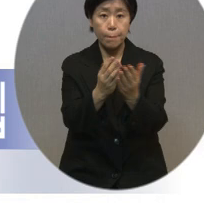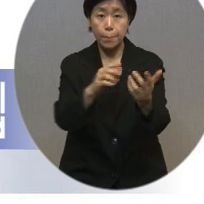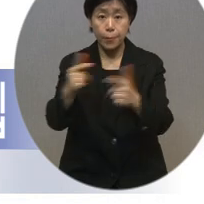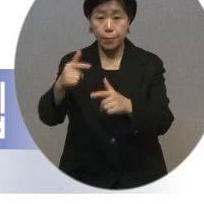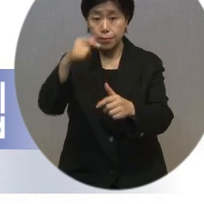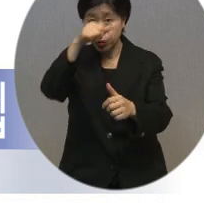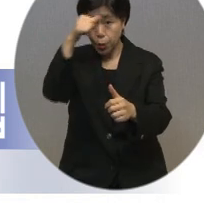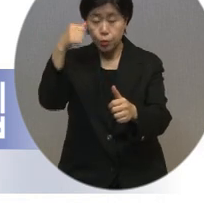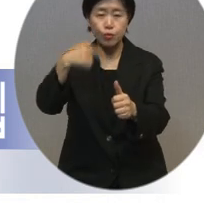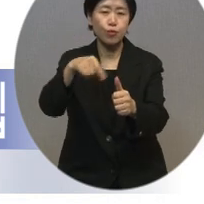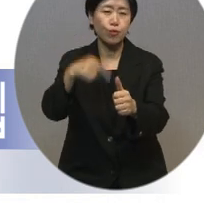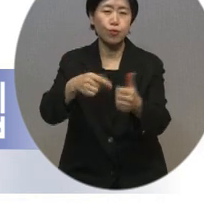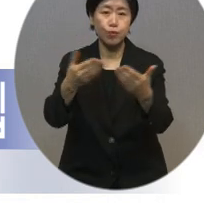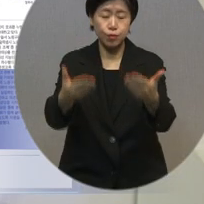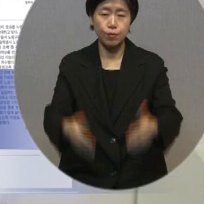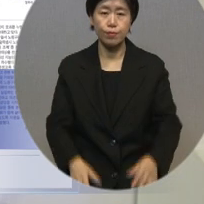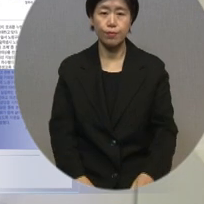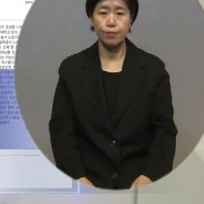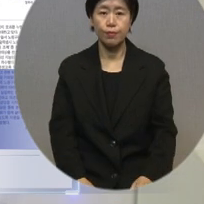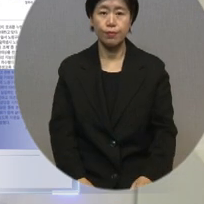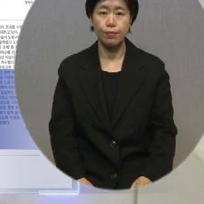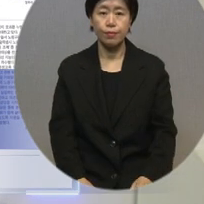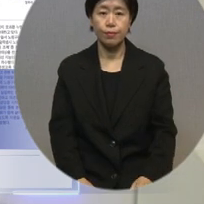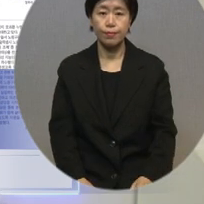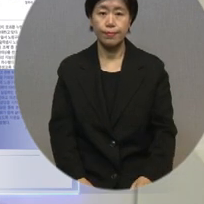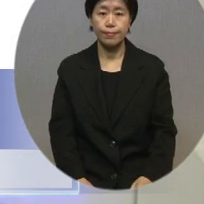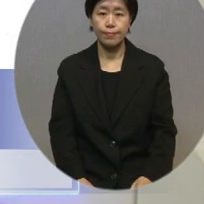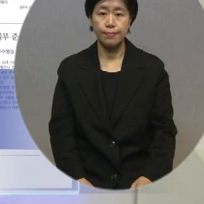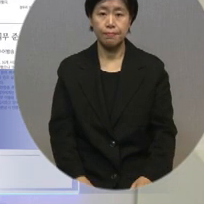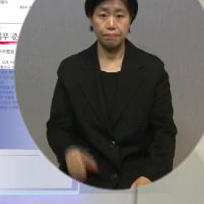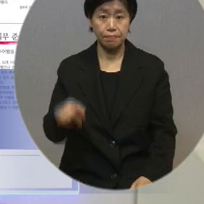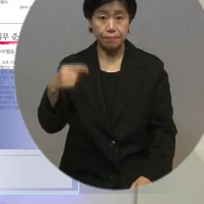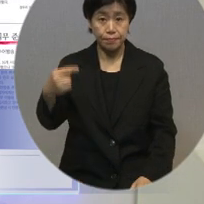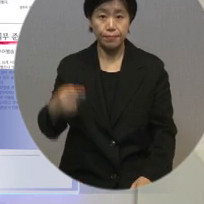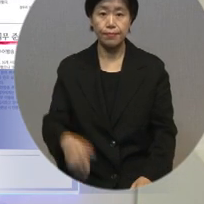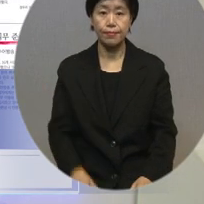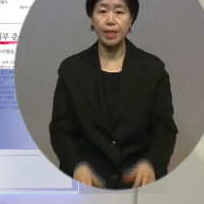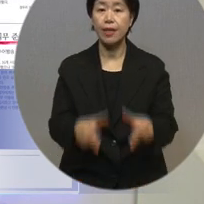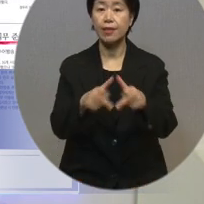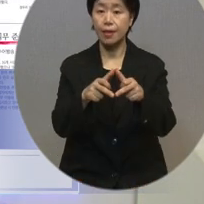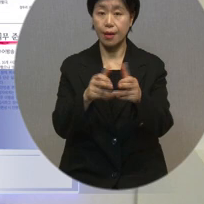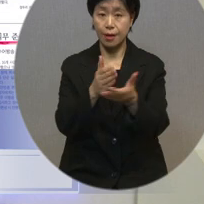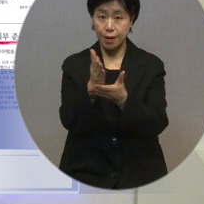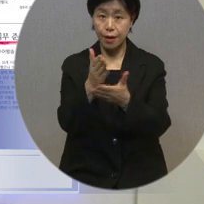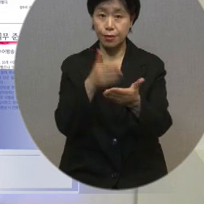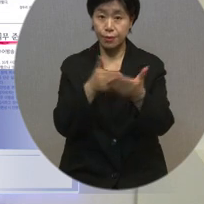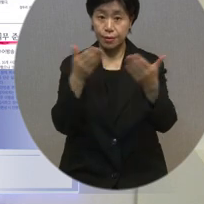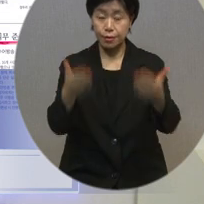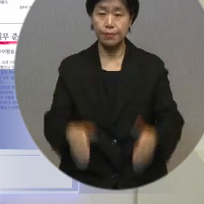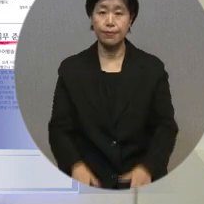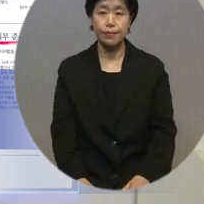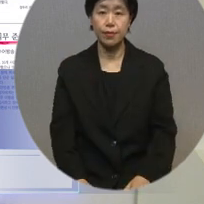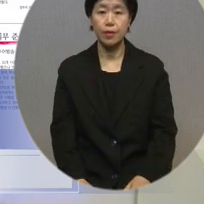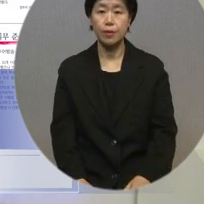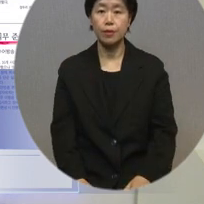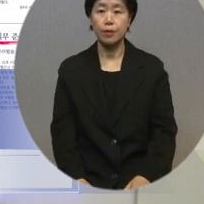운영하게 됩니다 장애인 신문 3면 장애계 소식입니다